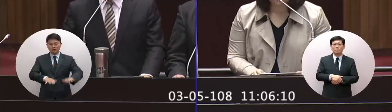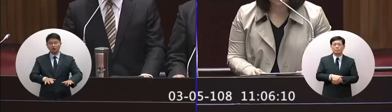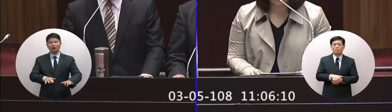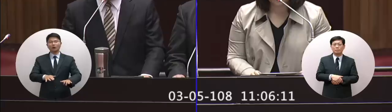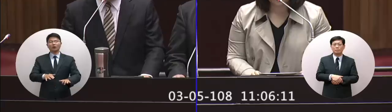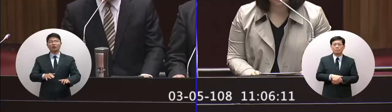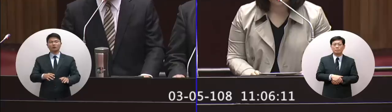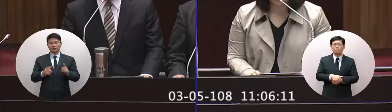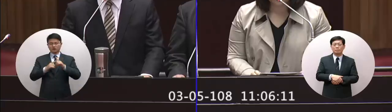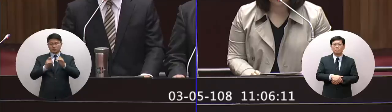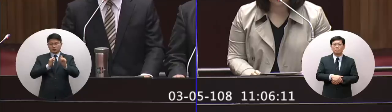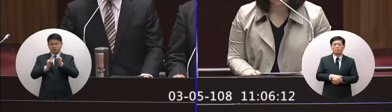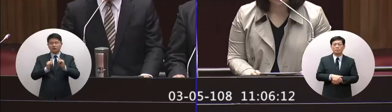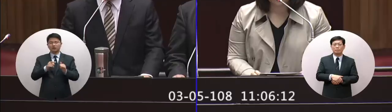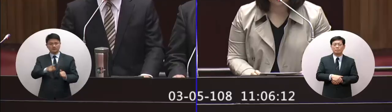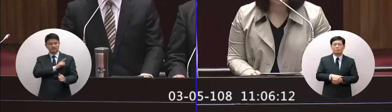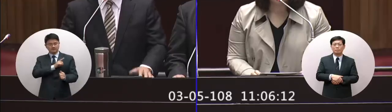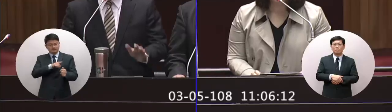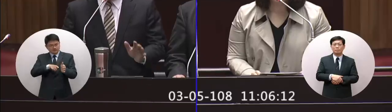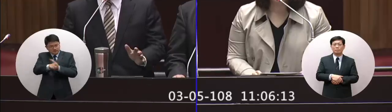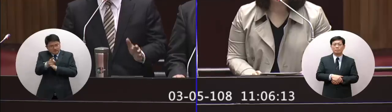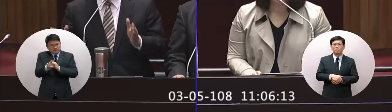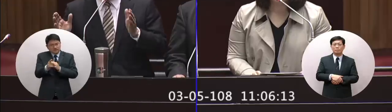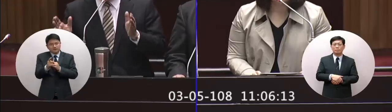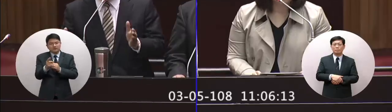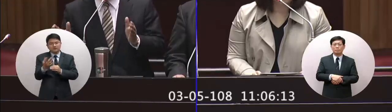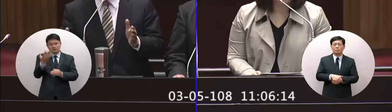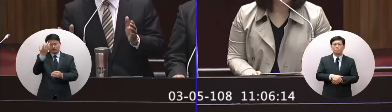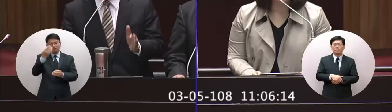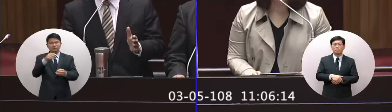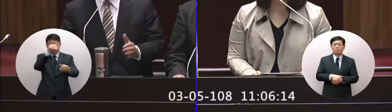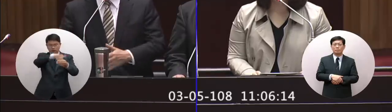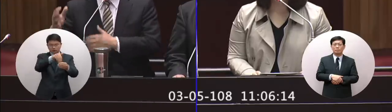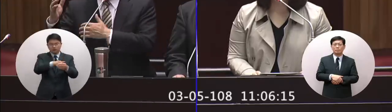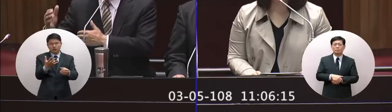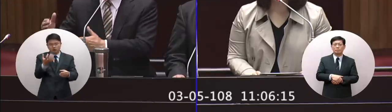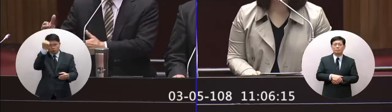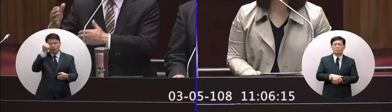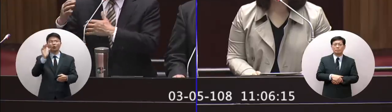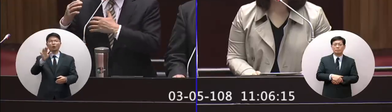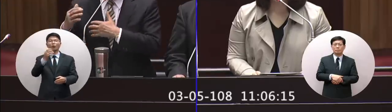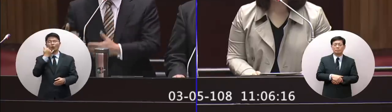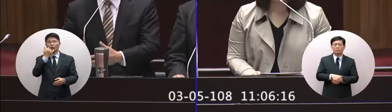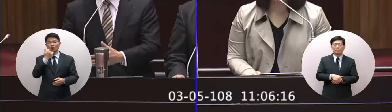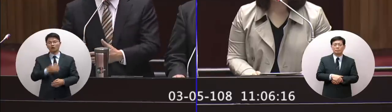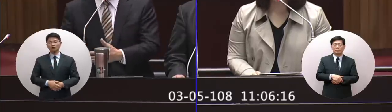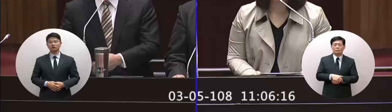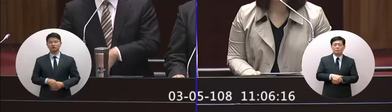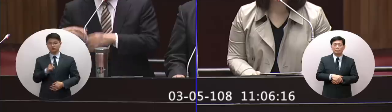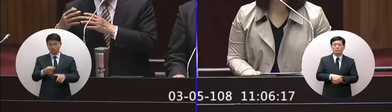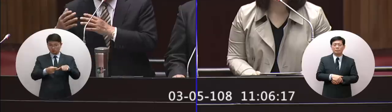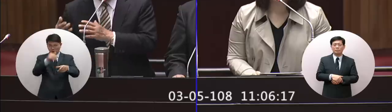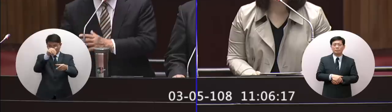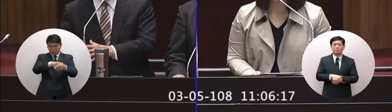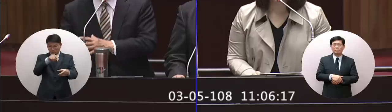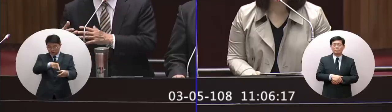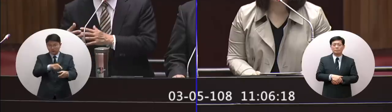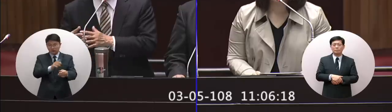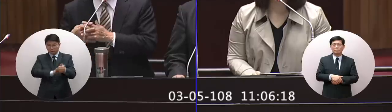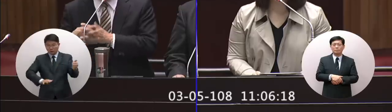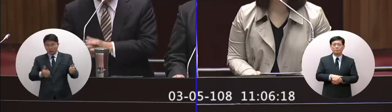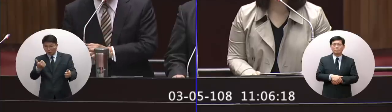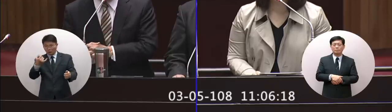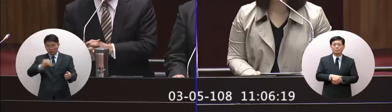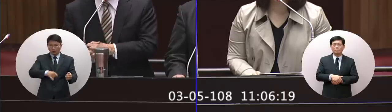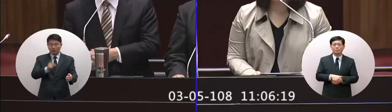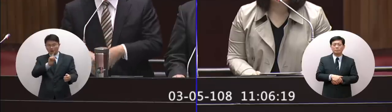可以行使直接民权了，但行使后有什么好有什么坏，都要必须不